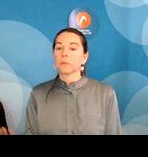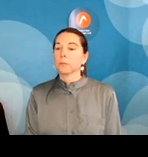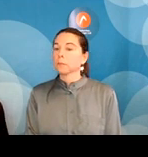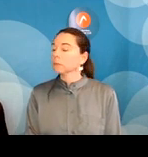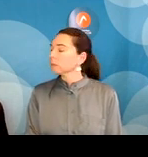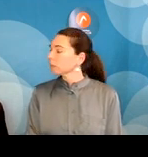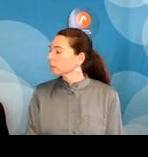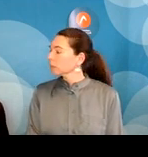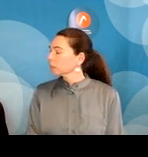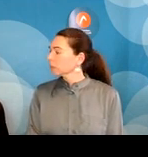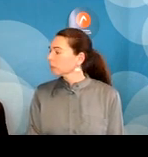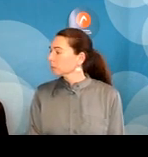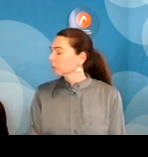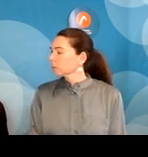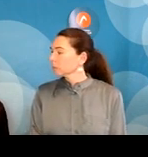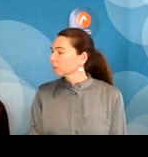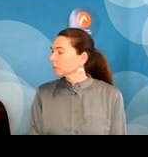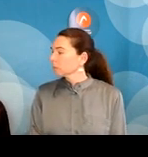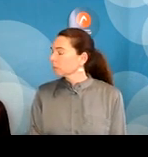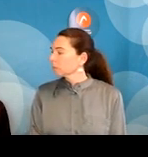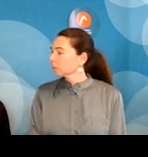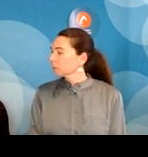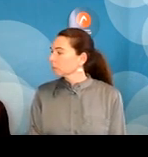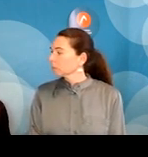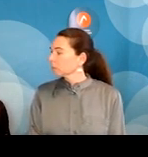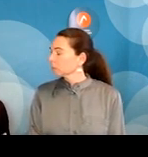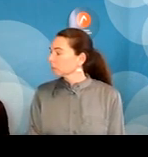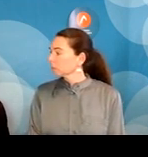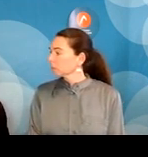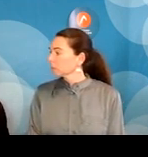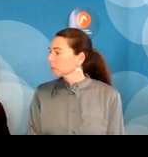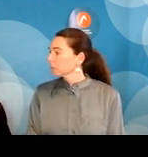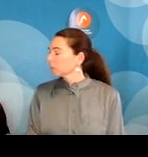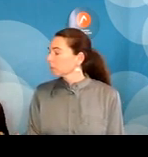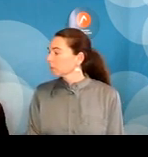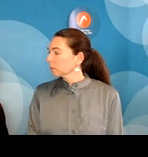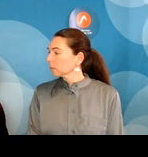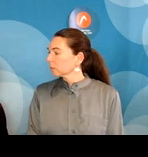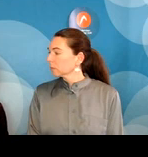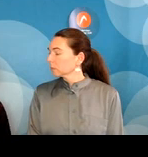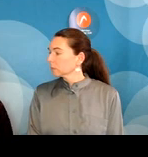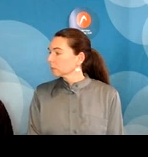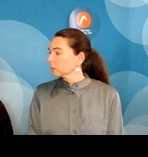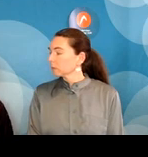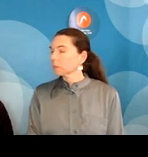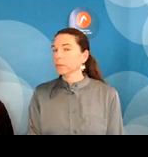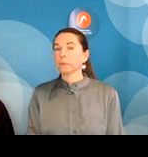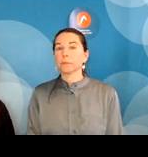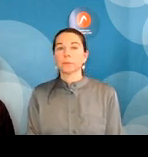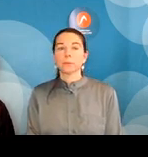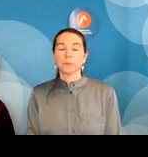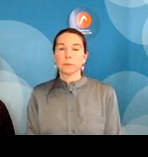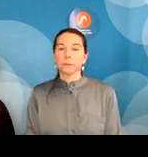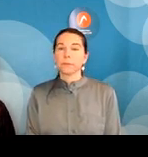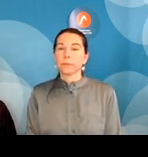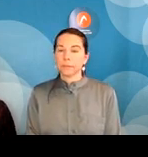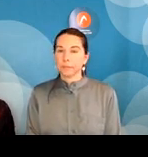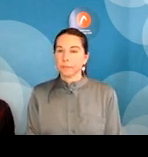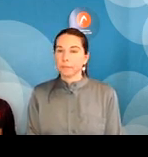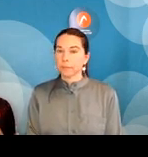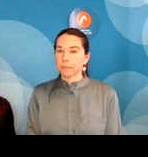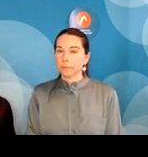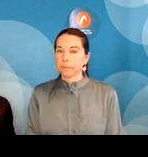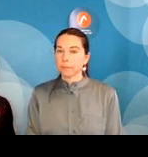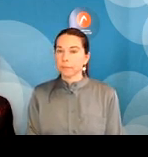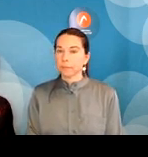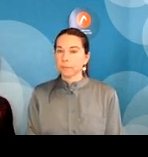Arbetsmiljöverket där man tar fasta på äldres arbetsmiljö och vilka insatser man kan sätta till i organisationen för